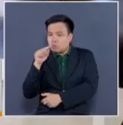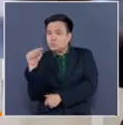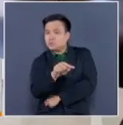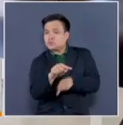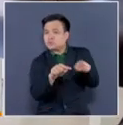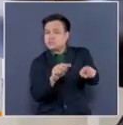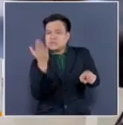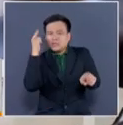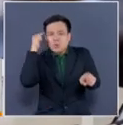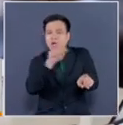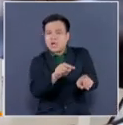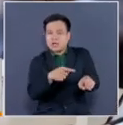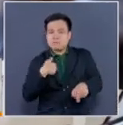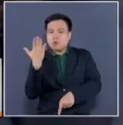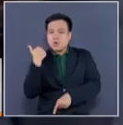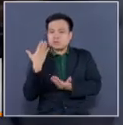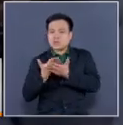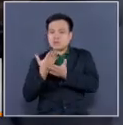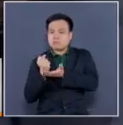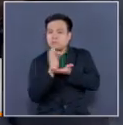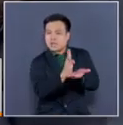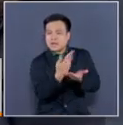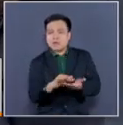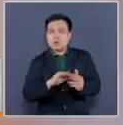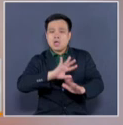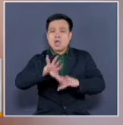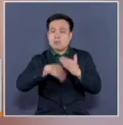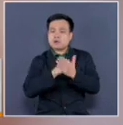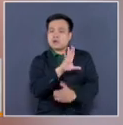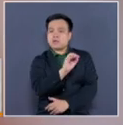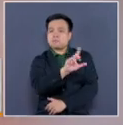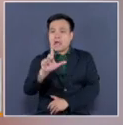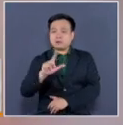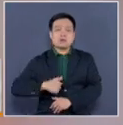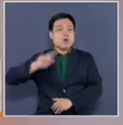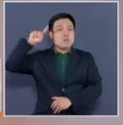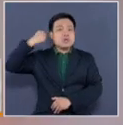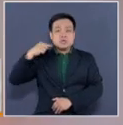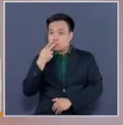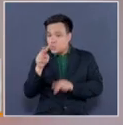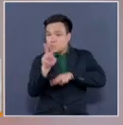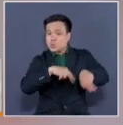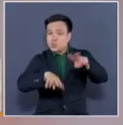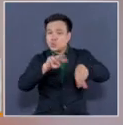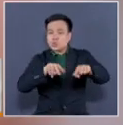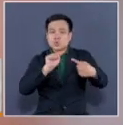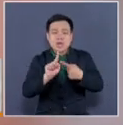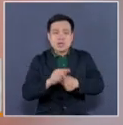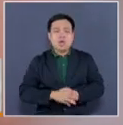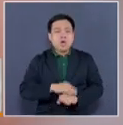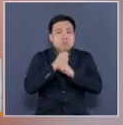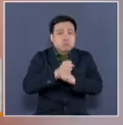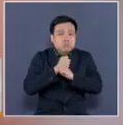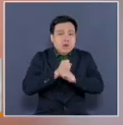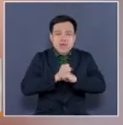าจจะถูกโกงเงินบริจาคร่วม50ล้านจากหญิงคนหนึ่งเธอเป็นร่างทรงอากงซุนหงอคงและร่าง